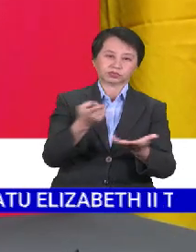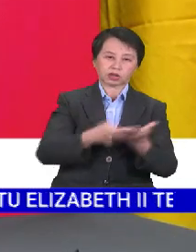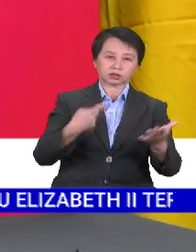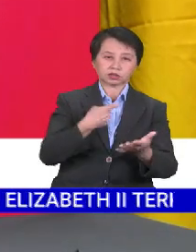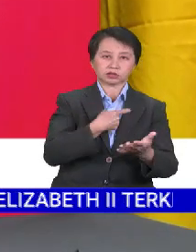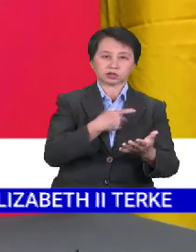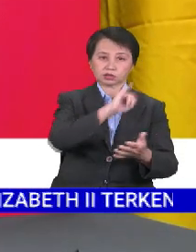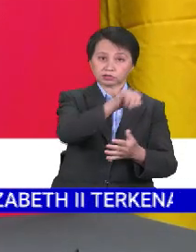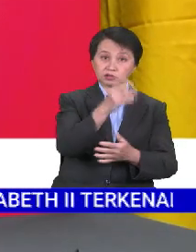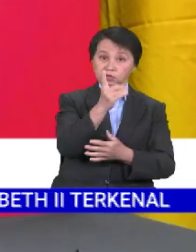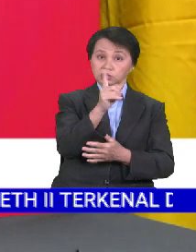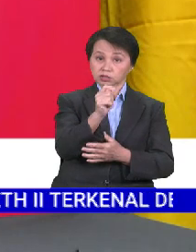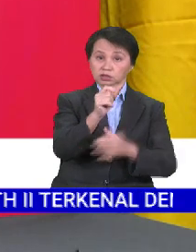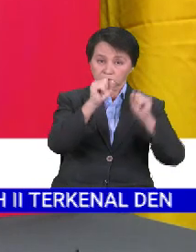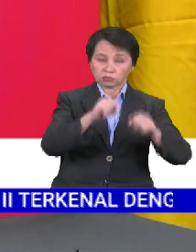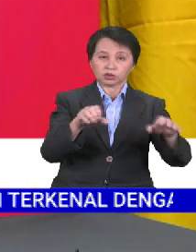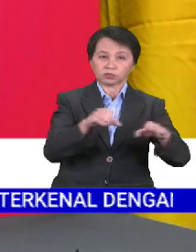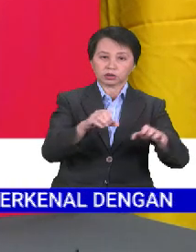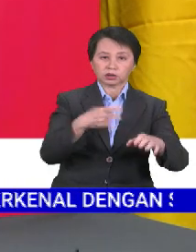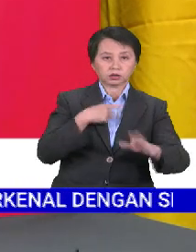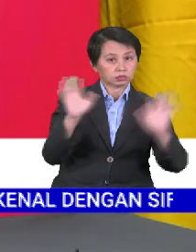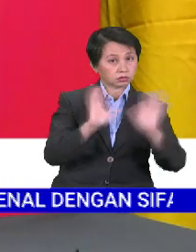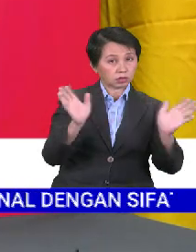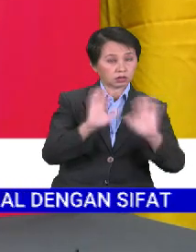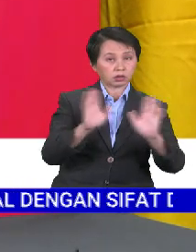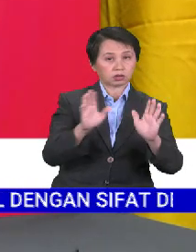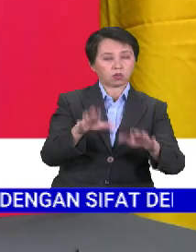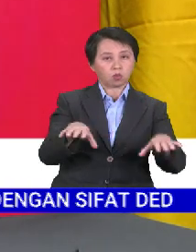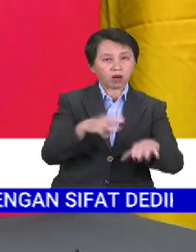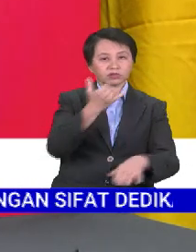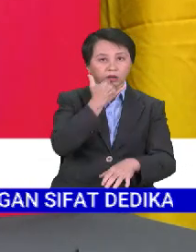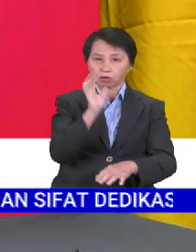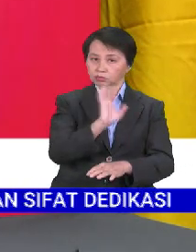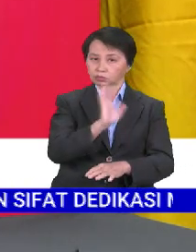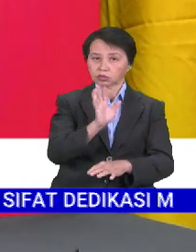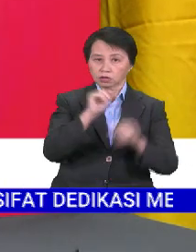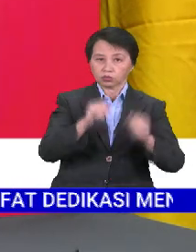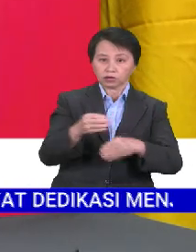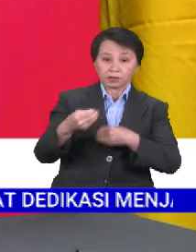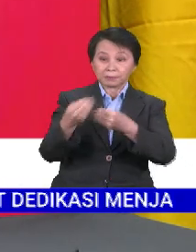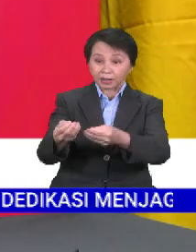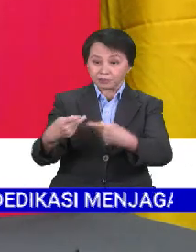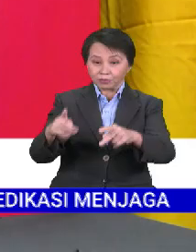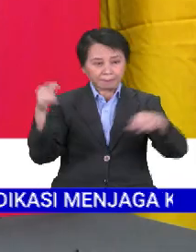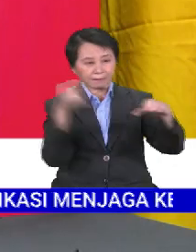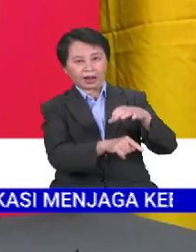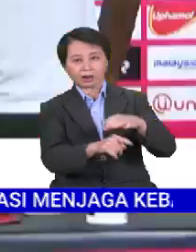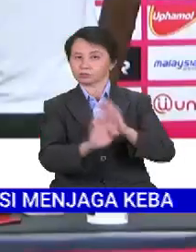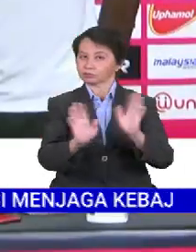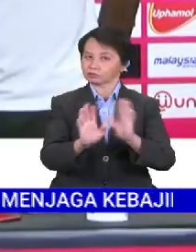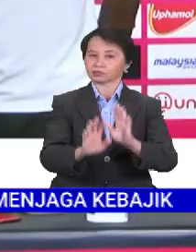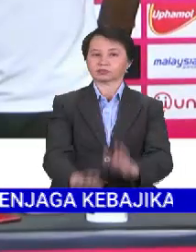apa yang kami boleh lakukan adalah tidak melakukan kesalahan-kesalahan yang boleh memberikan ruang kepada mereka untuk menjadikan